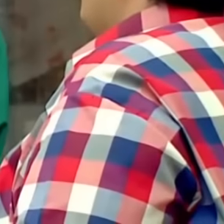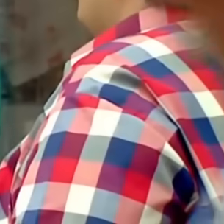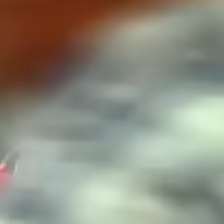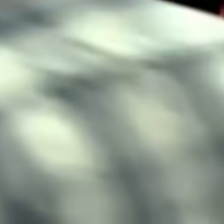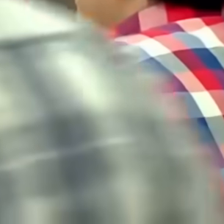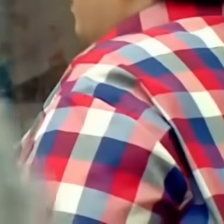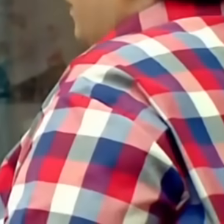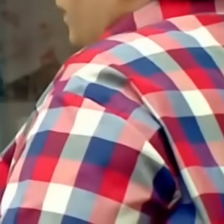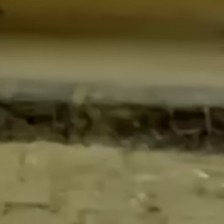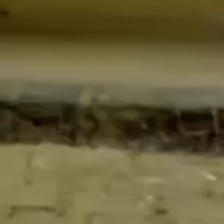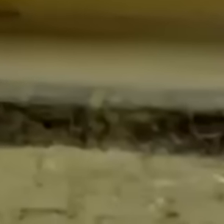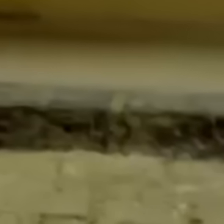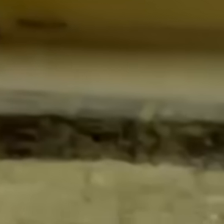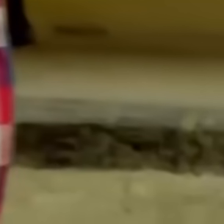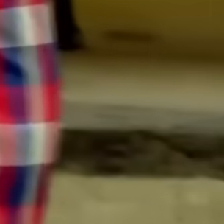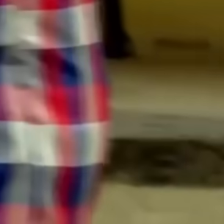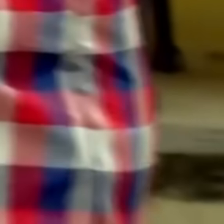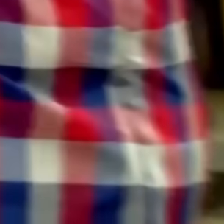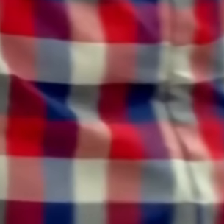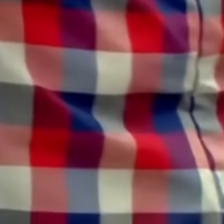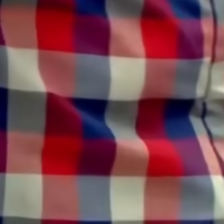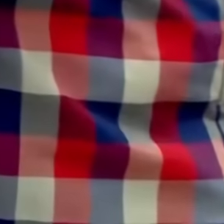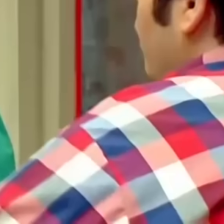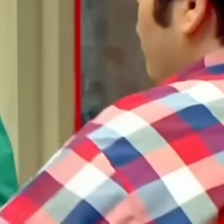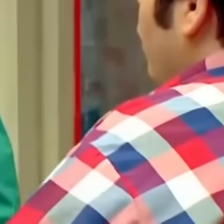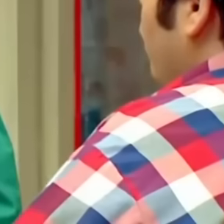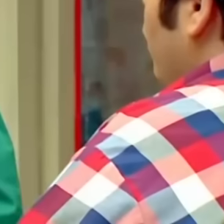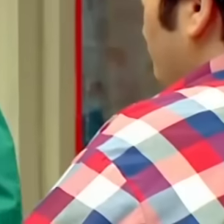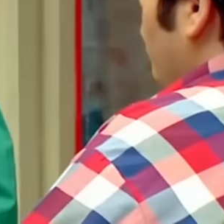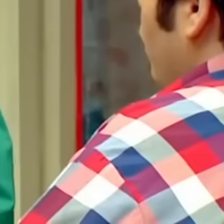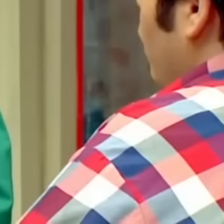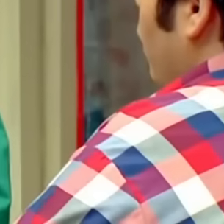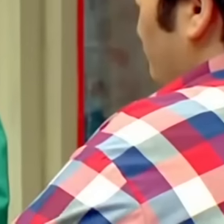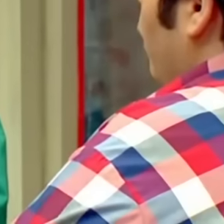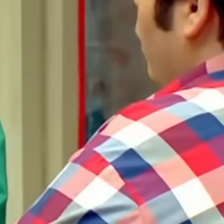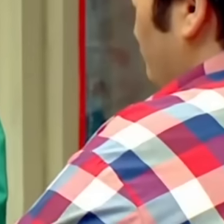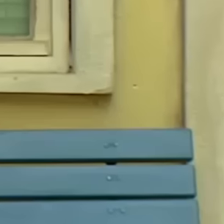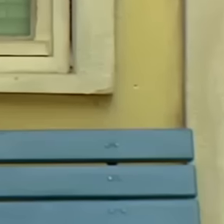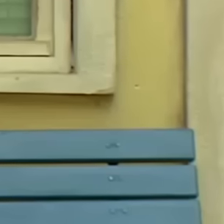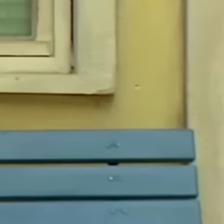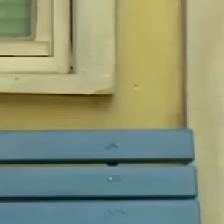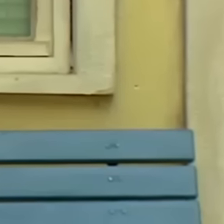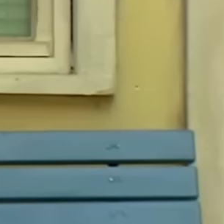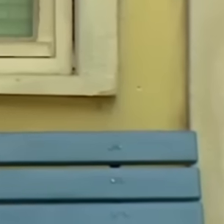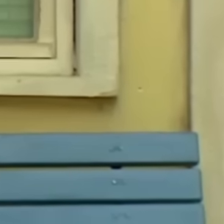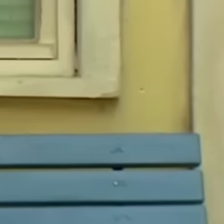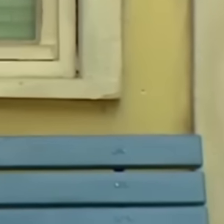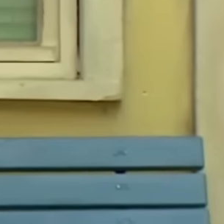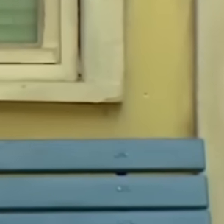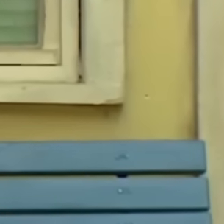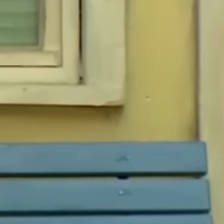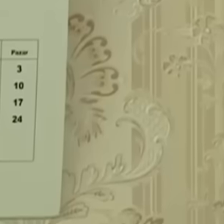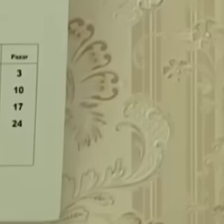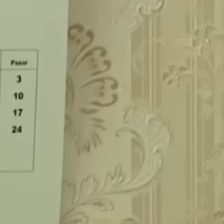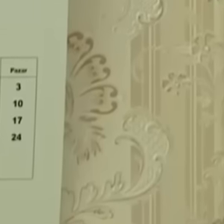baskülü yanına geldi. Bahtiyar elleri belinde takdir eder gibi kaşları kaldırarak gerdan kırıp basküle baktı. Sinan